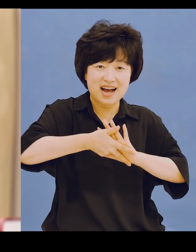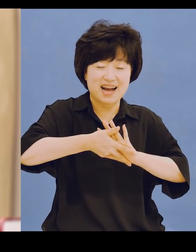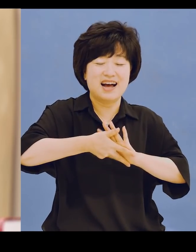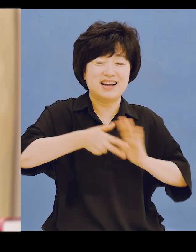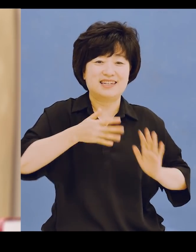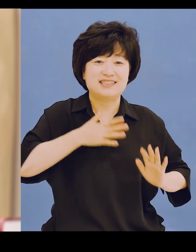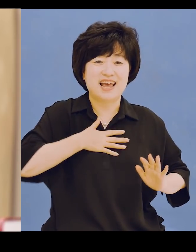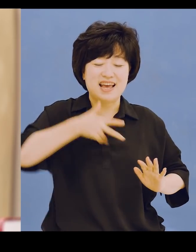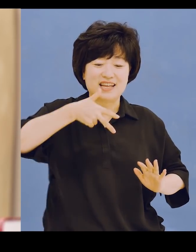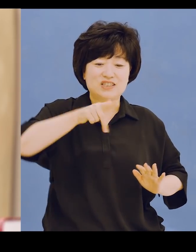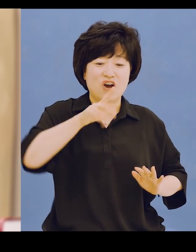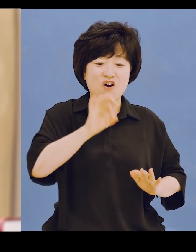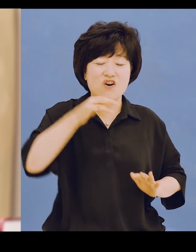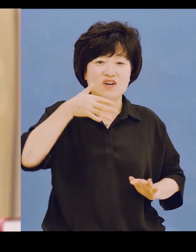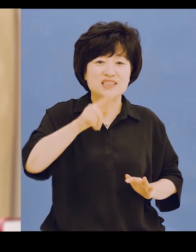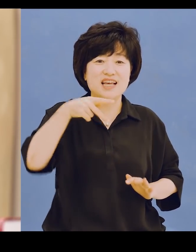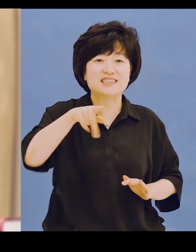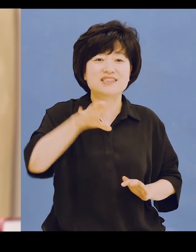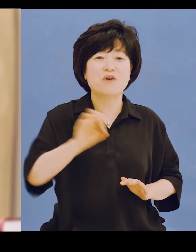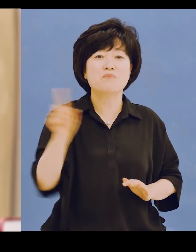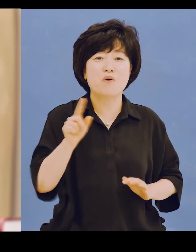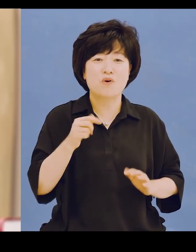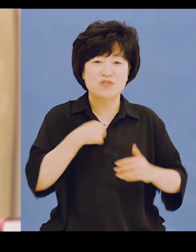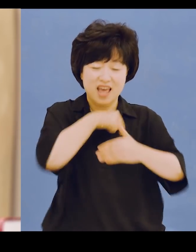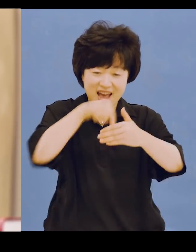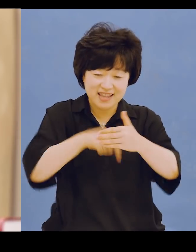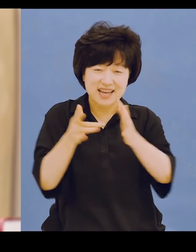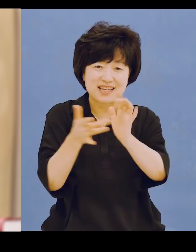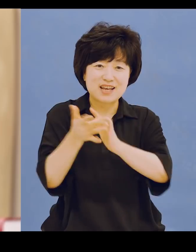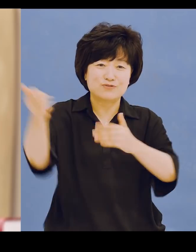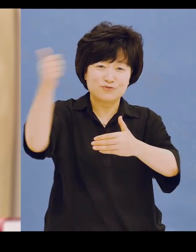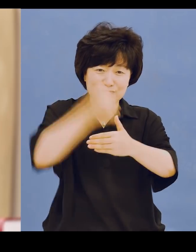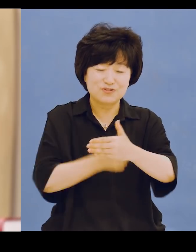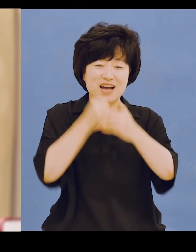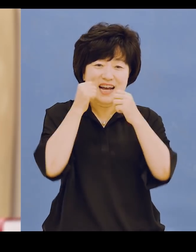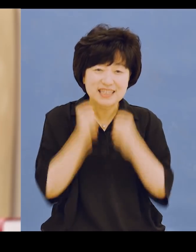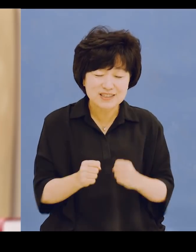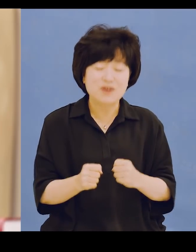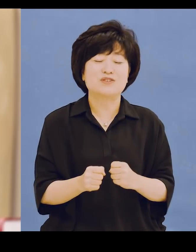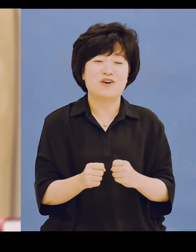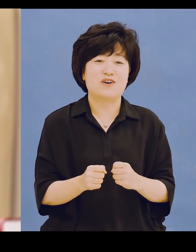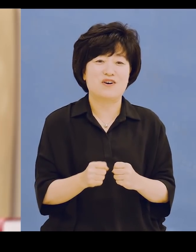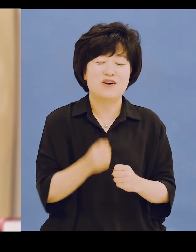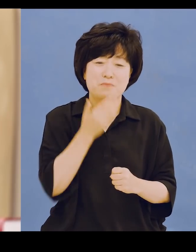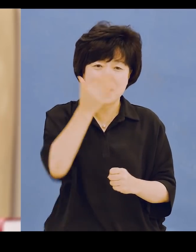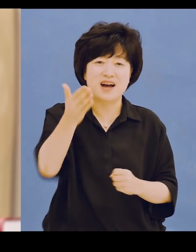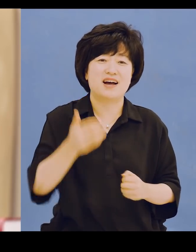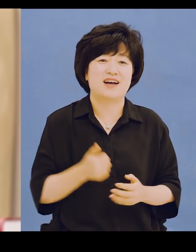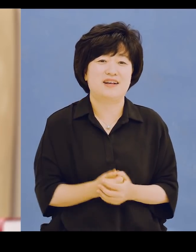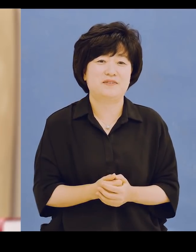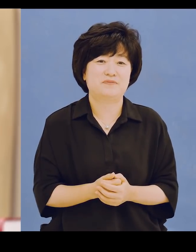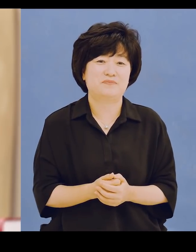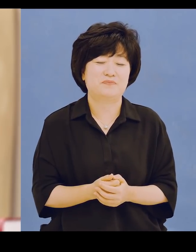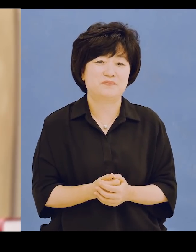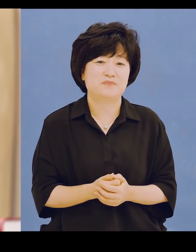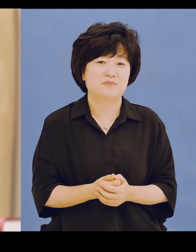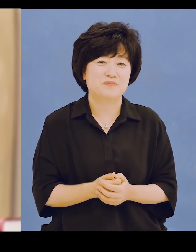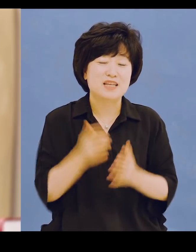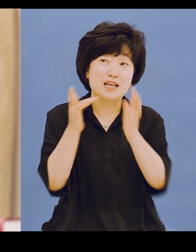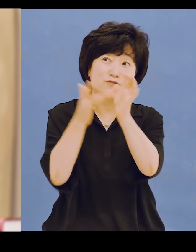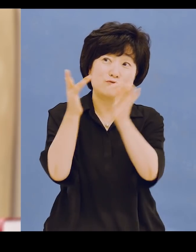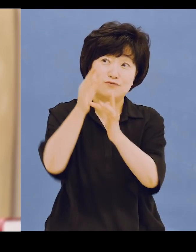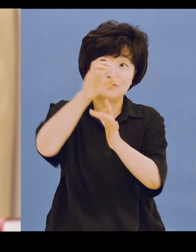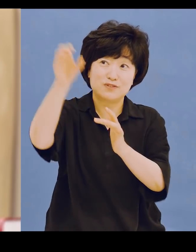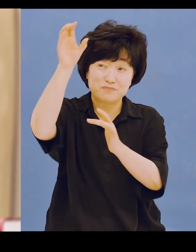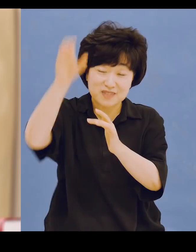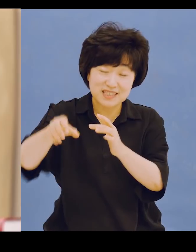십자가의 보혈의 죽음과 부활과 승천에 있다 이 말이에요. 그러니까 사도 바울이 그걸 안 거예요. 예. 그걸